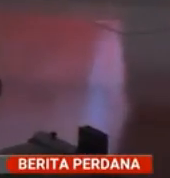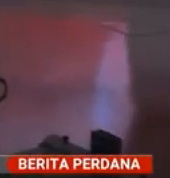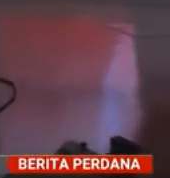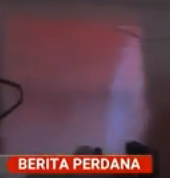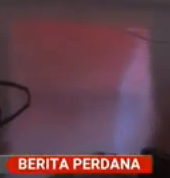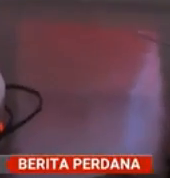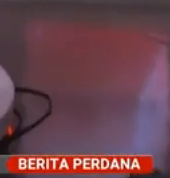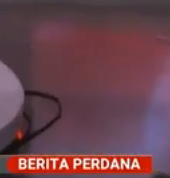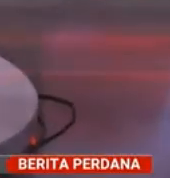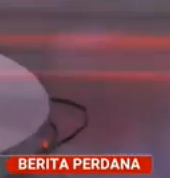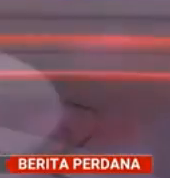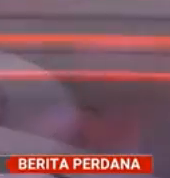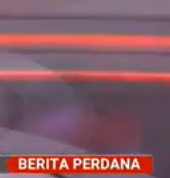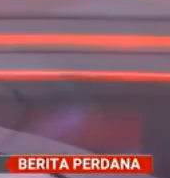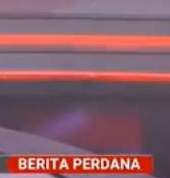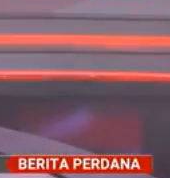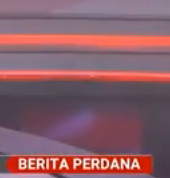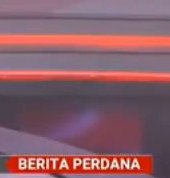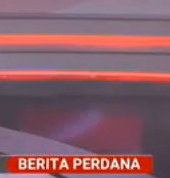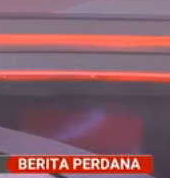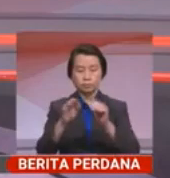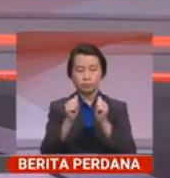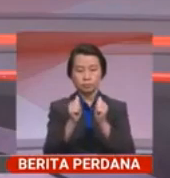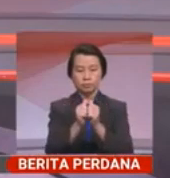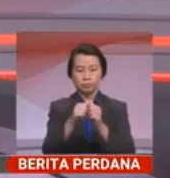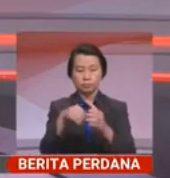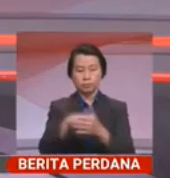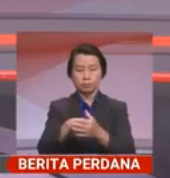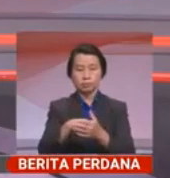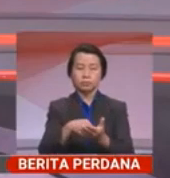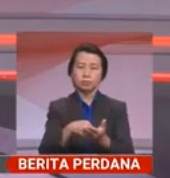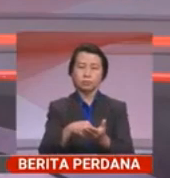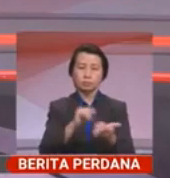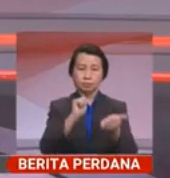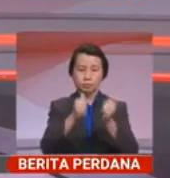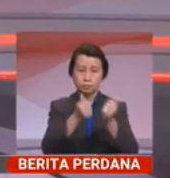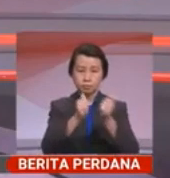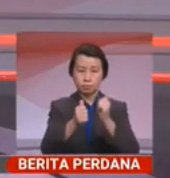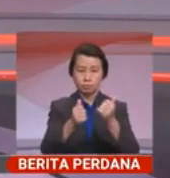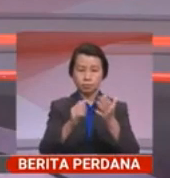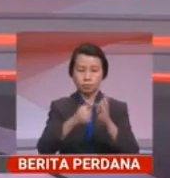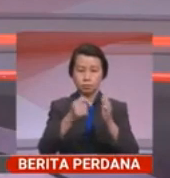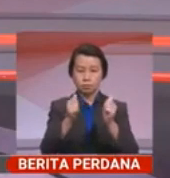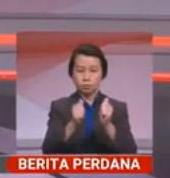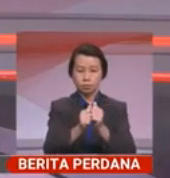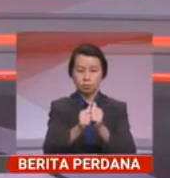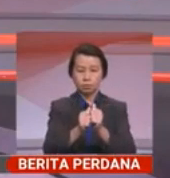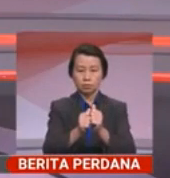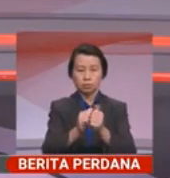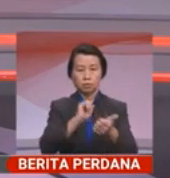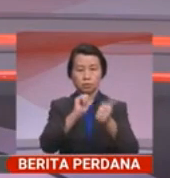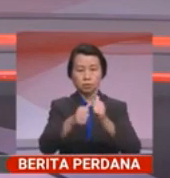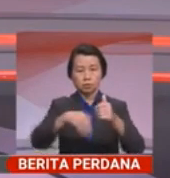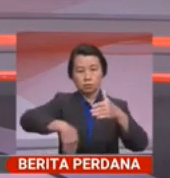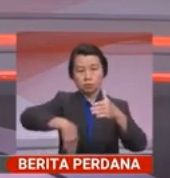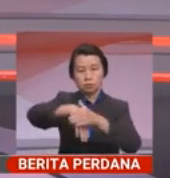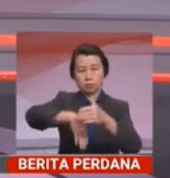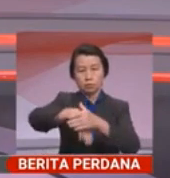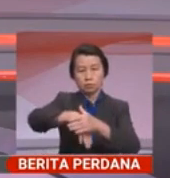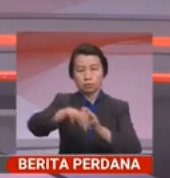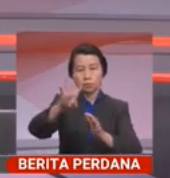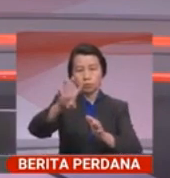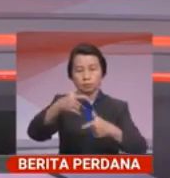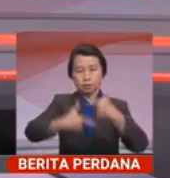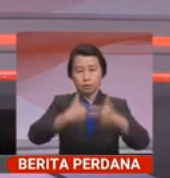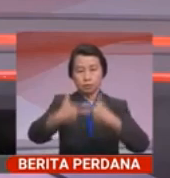Terima kasih Hanim dan juga Ismail. Kita masih bersama di dalam segmen sukan dan kita mulakan dengan perkembangan sukan bola sepak. Empat perlawanan